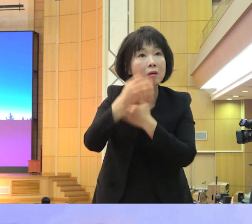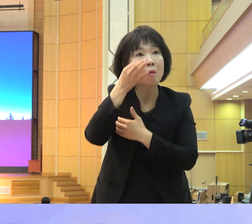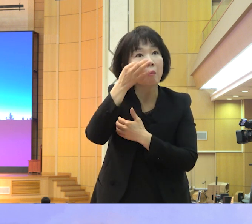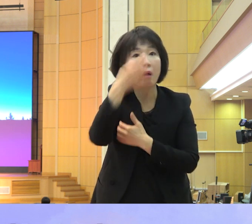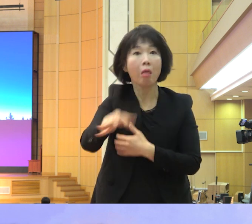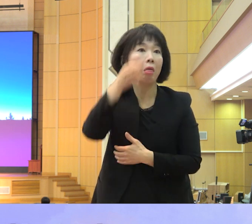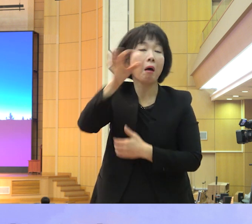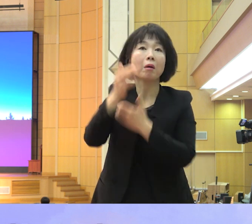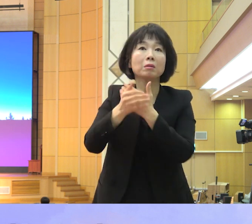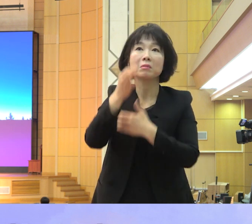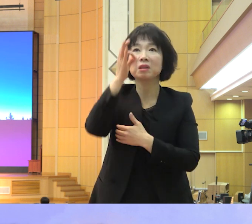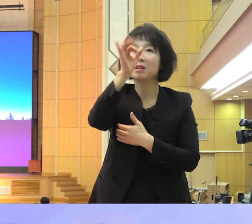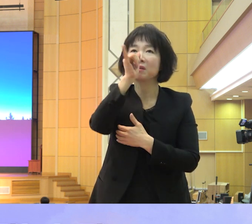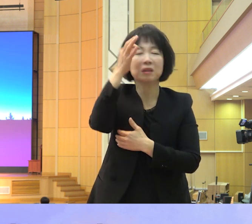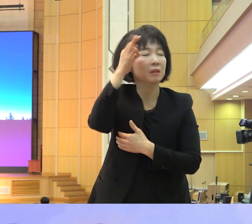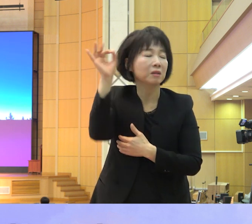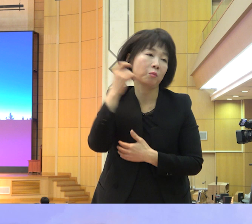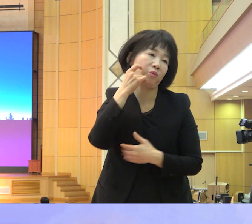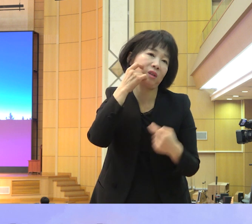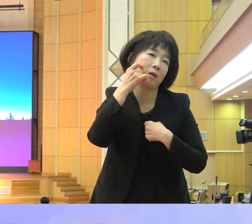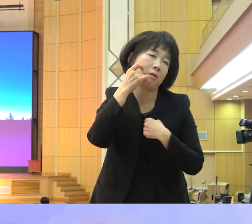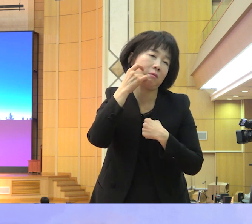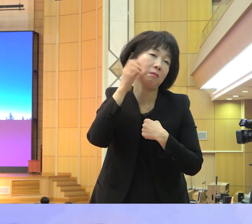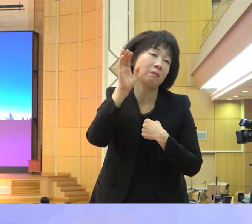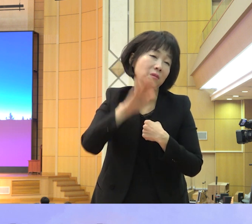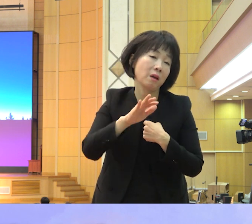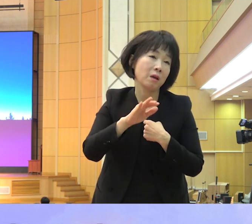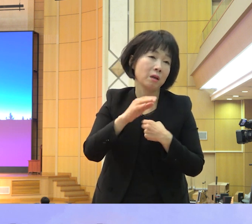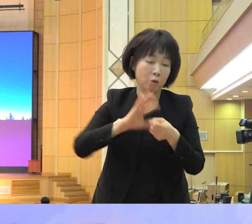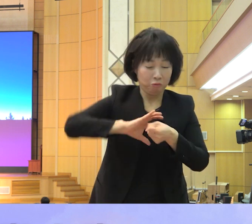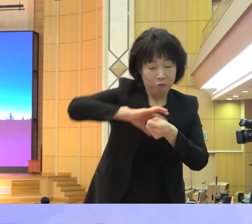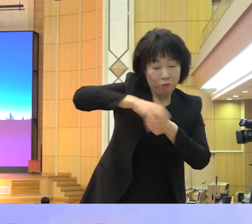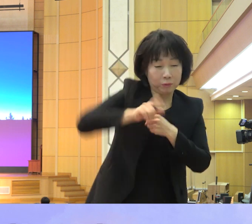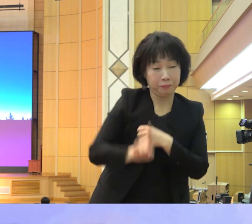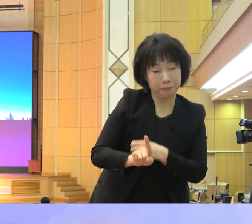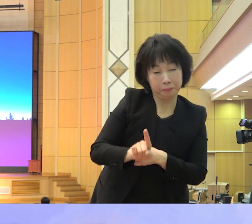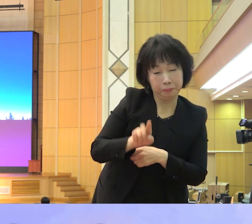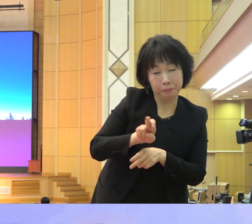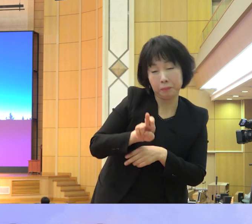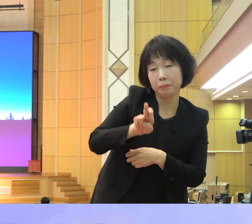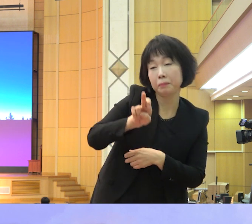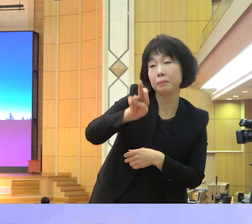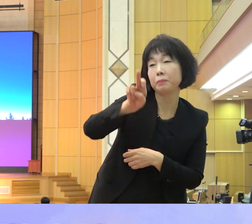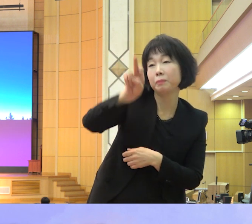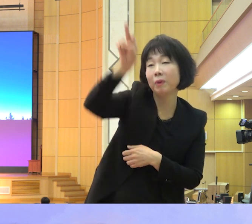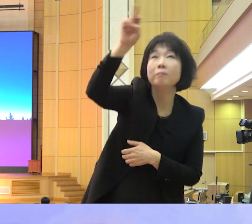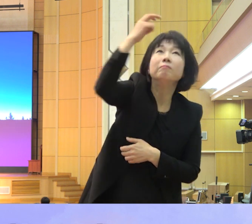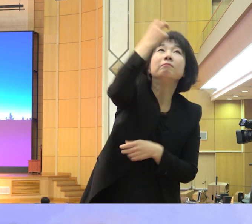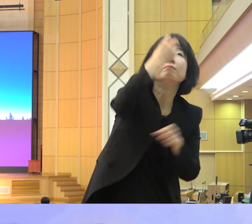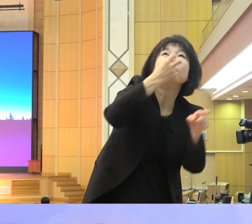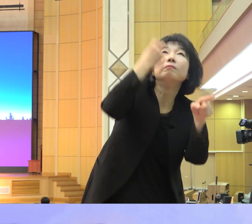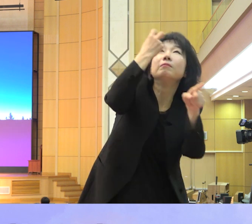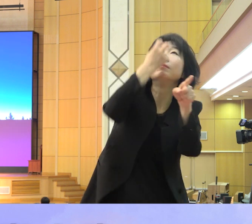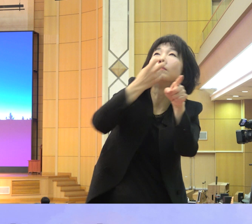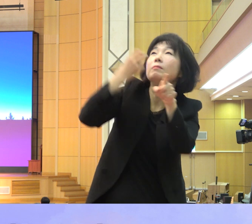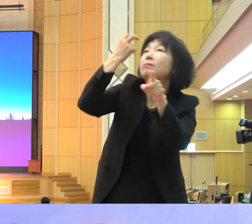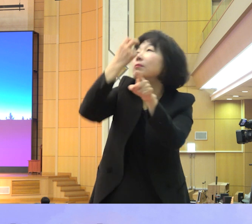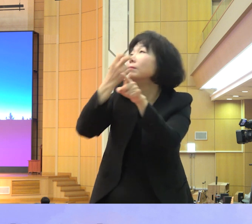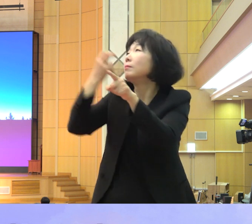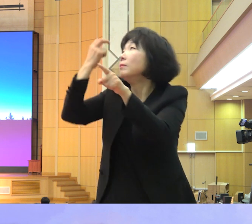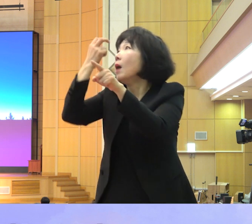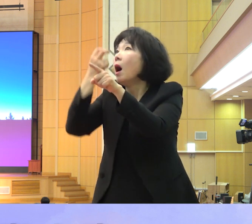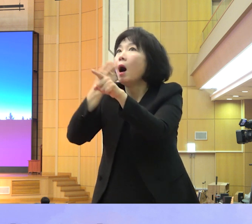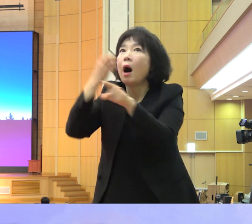않았습니다. 그런데 우주선을 타고 하늘에 올라가서 하늘에 그